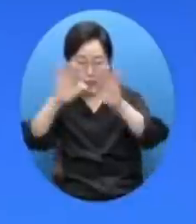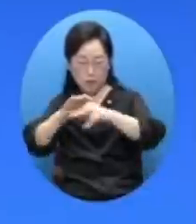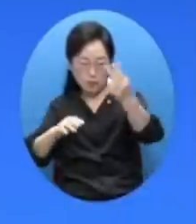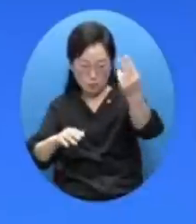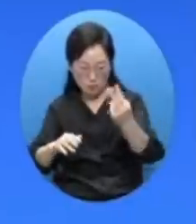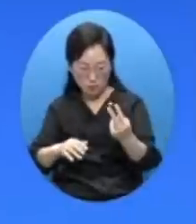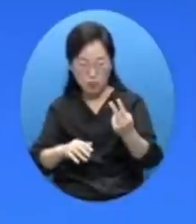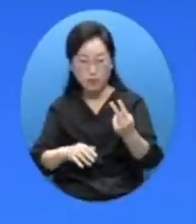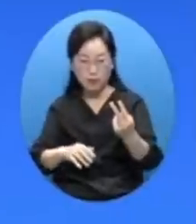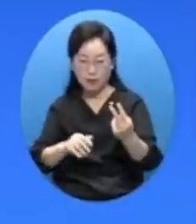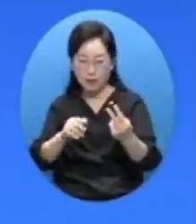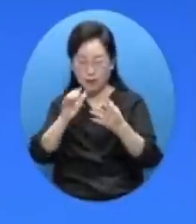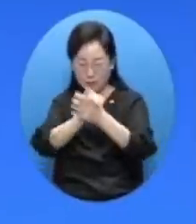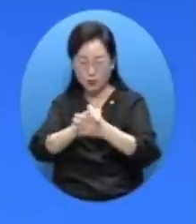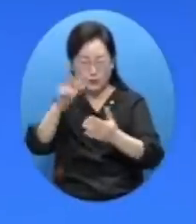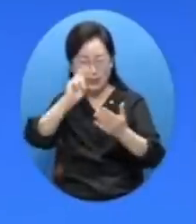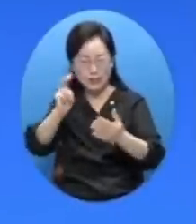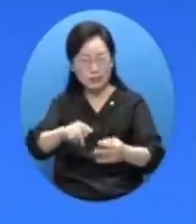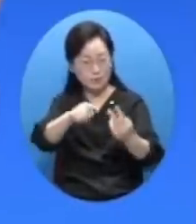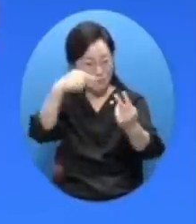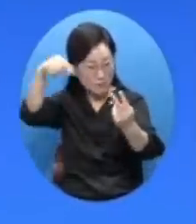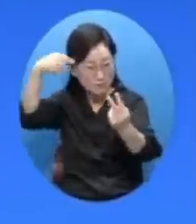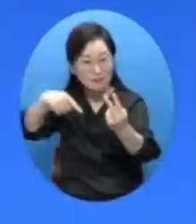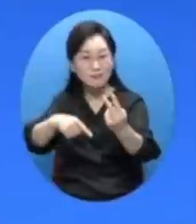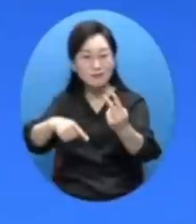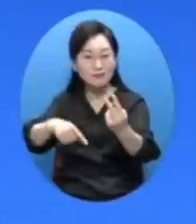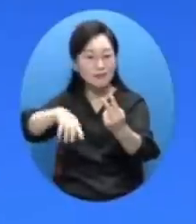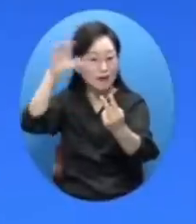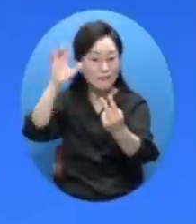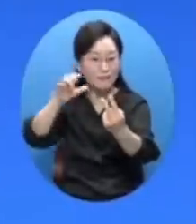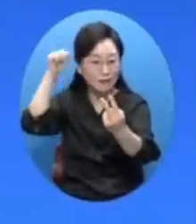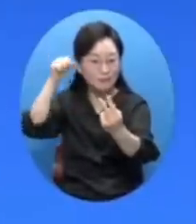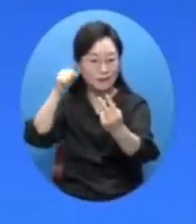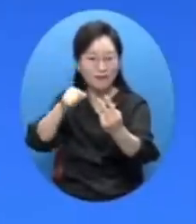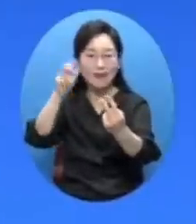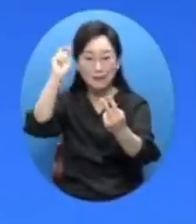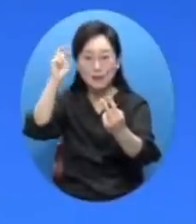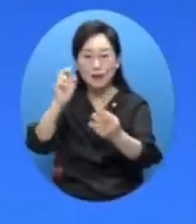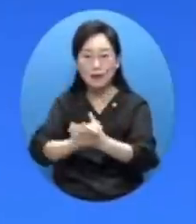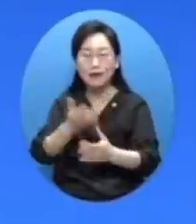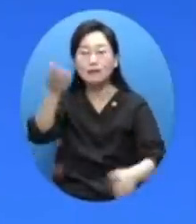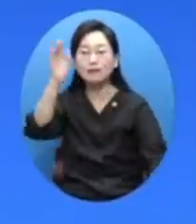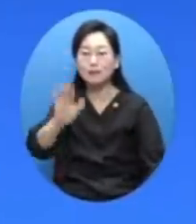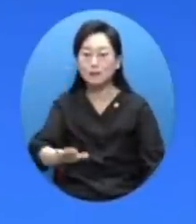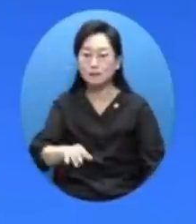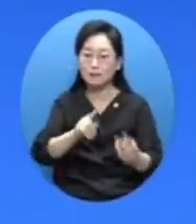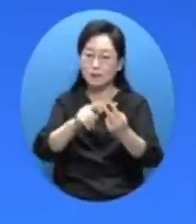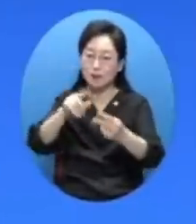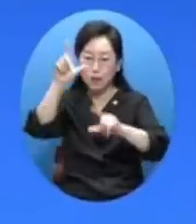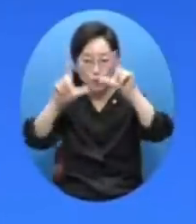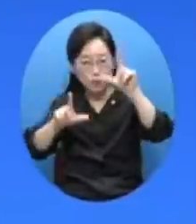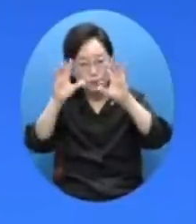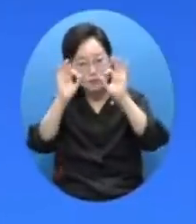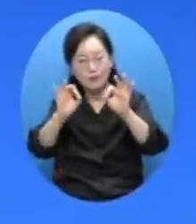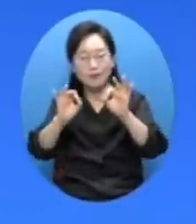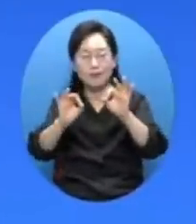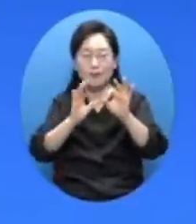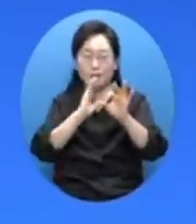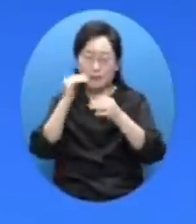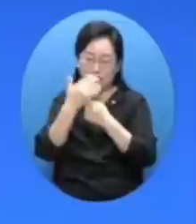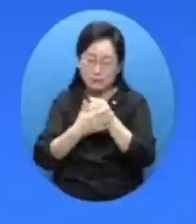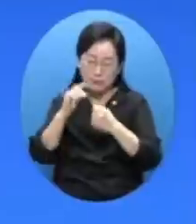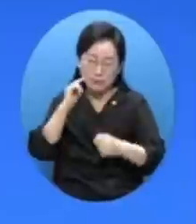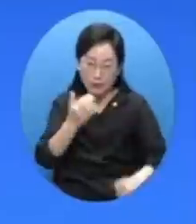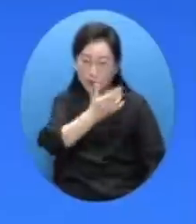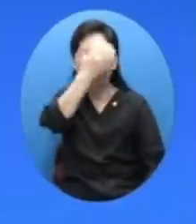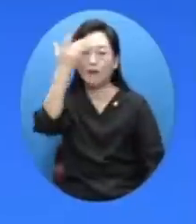자고 기도하고 찬송가 부르면 저 미친놈들 아니라고 주먹 들고 두들겨 팼을 텐데 얼마나 그들의 모습이 은혜롭고